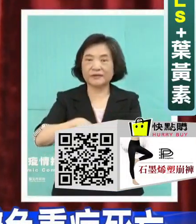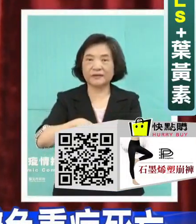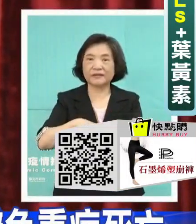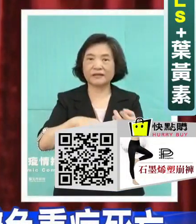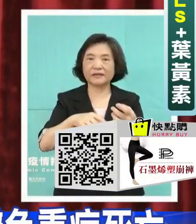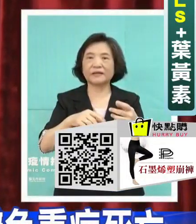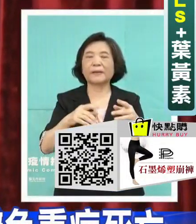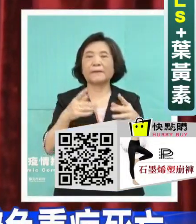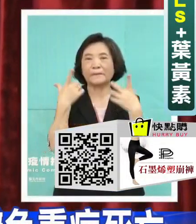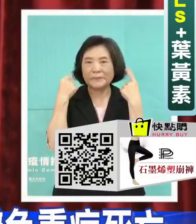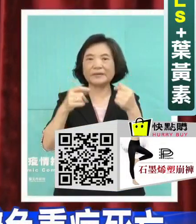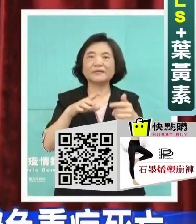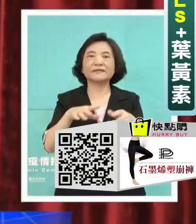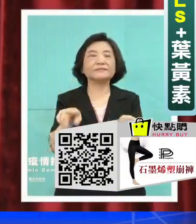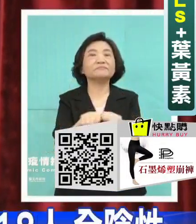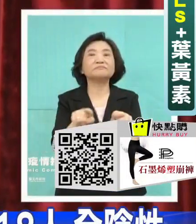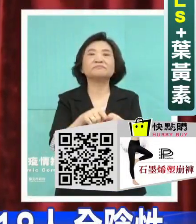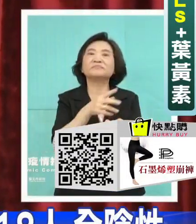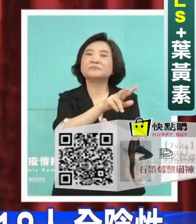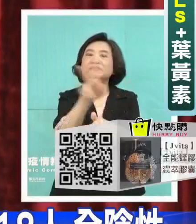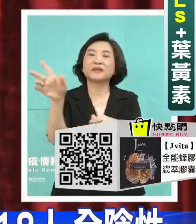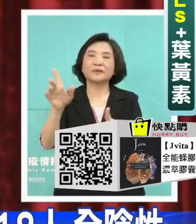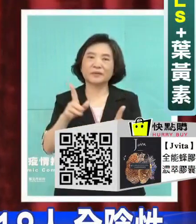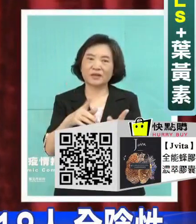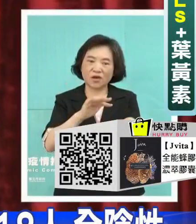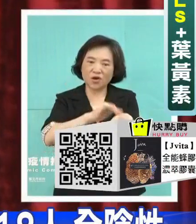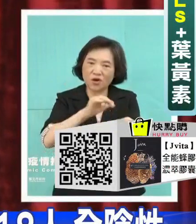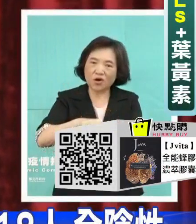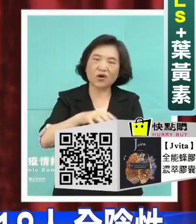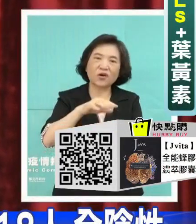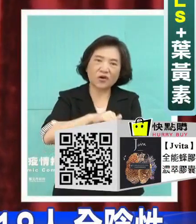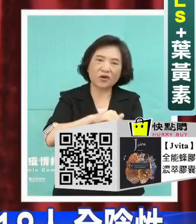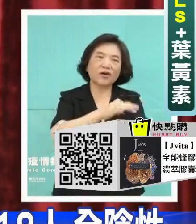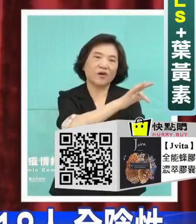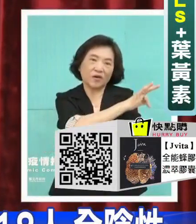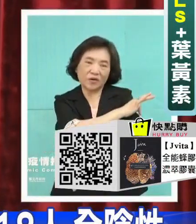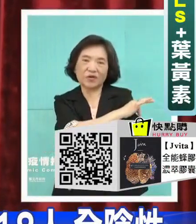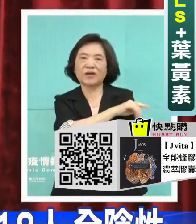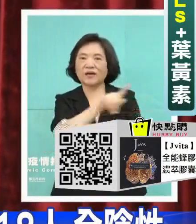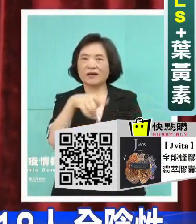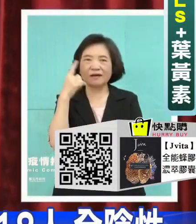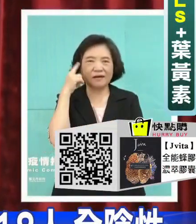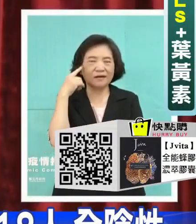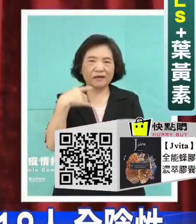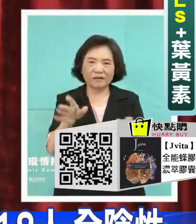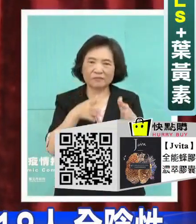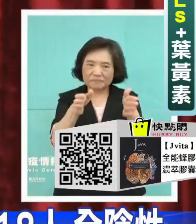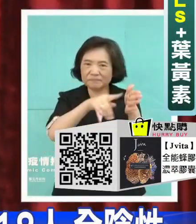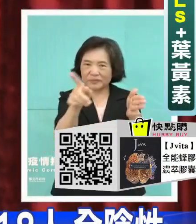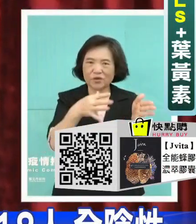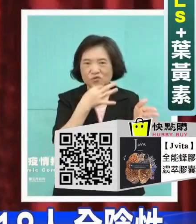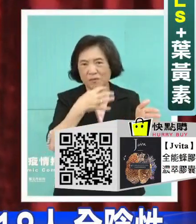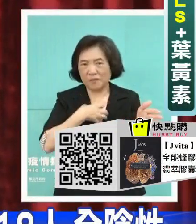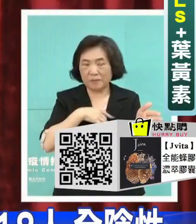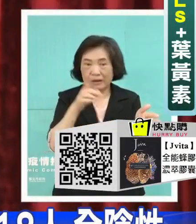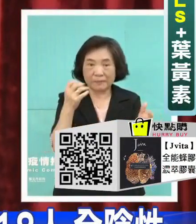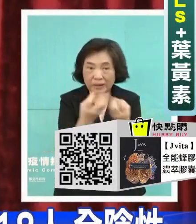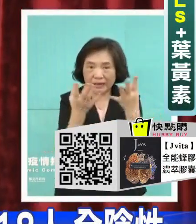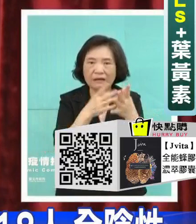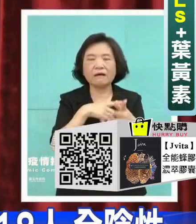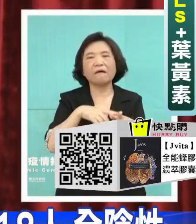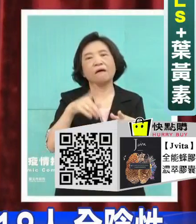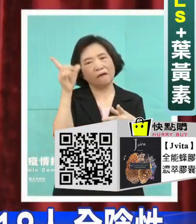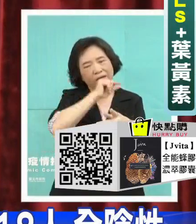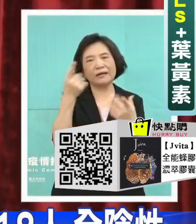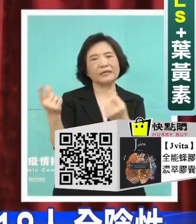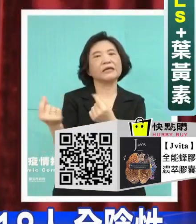常态的对我们所谓的高危的这个区域就会进行同仁的筛检，那这位同仁呢